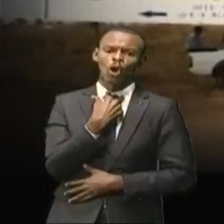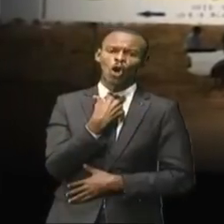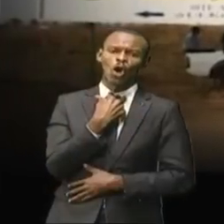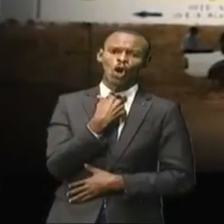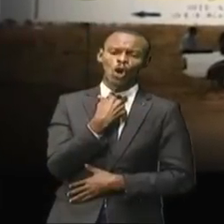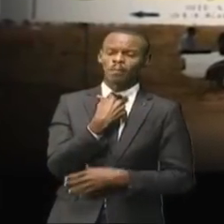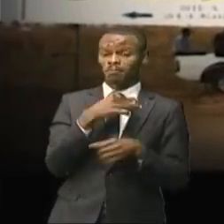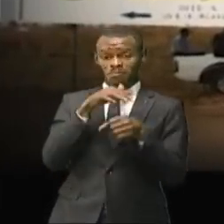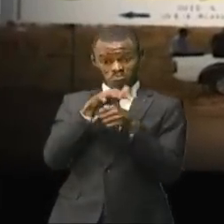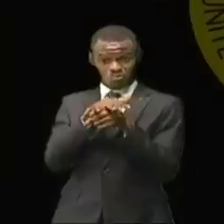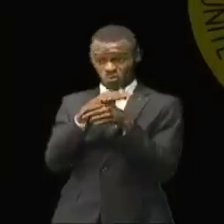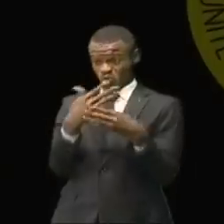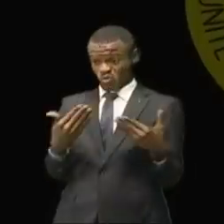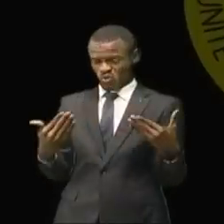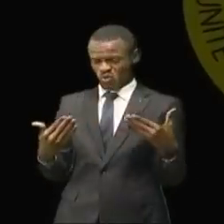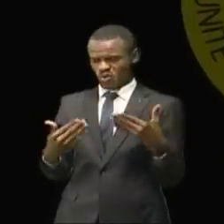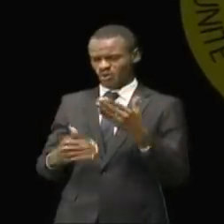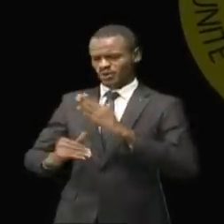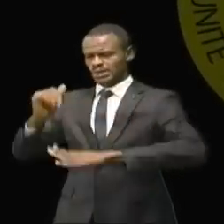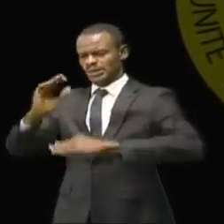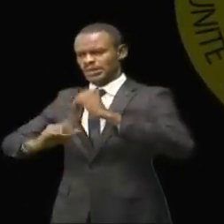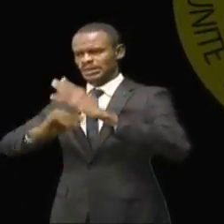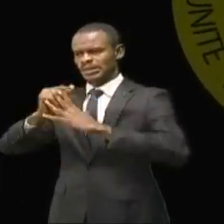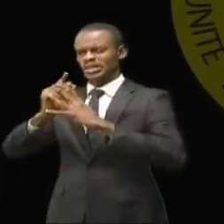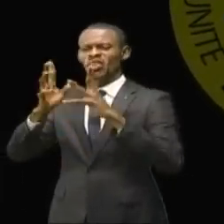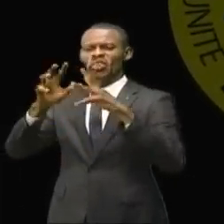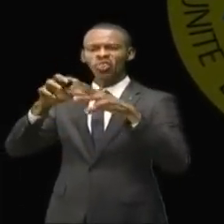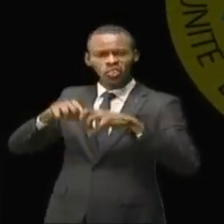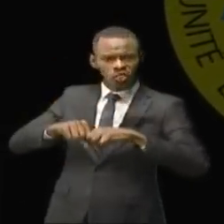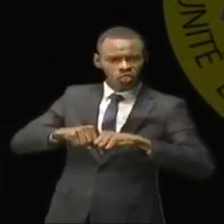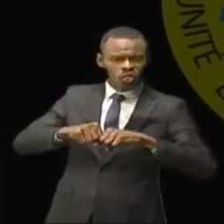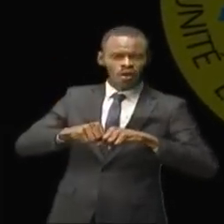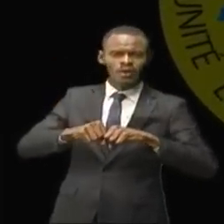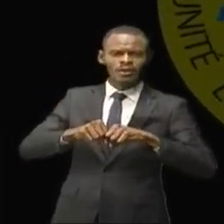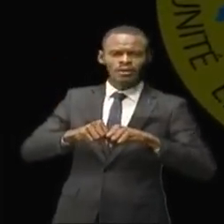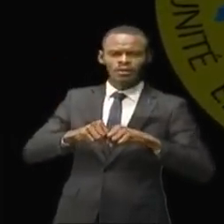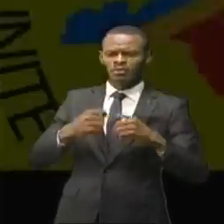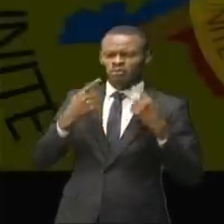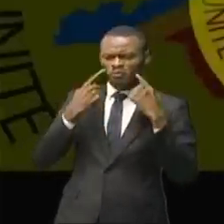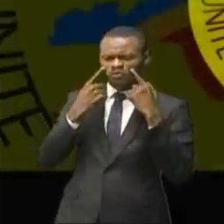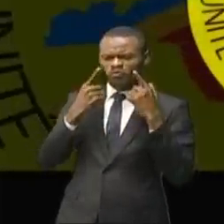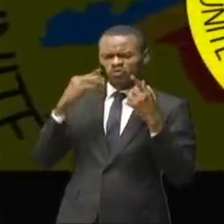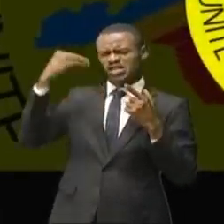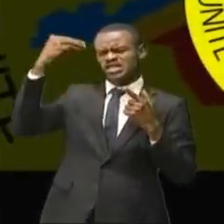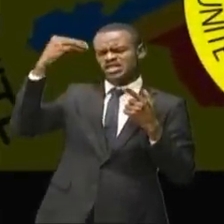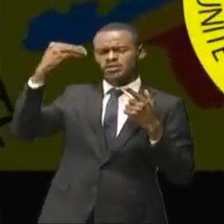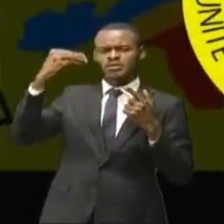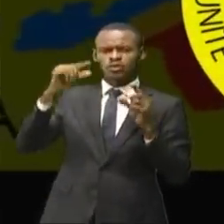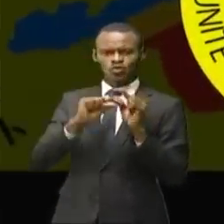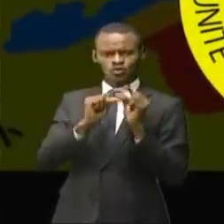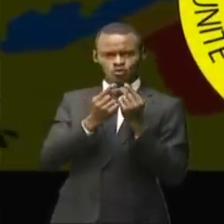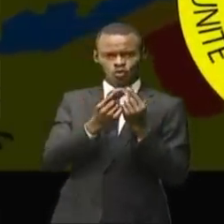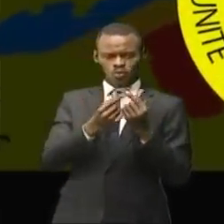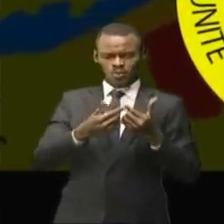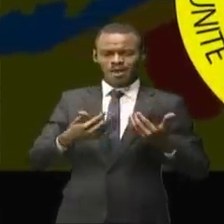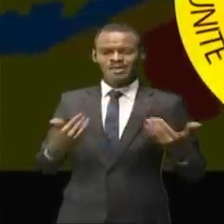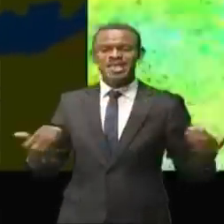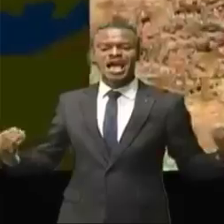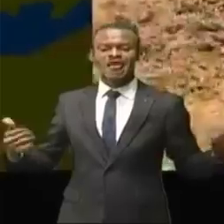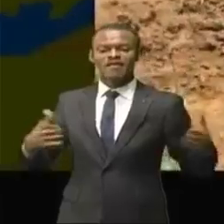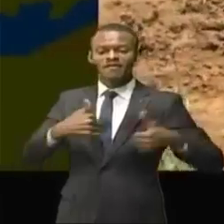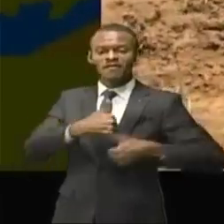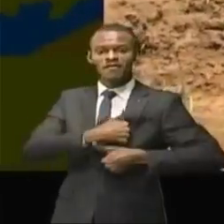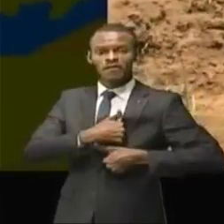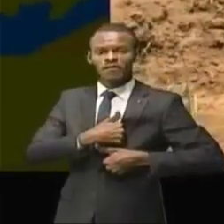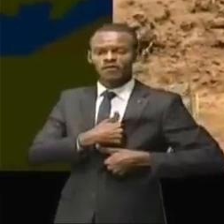agro-industriels l'ONG union des enfants des militaires et policiers au Congo UMPC avec peu